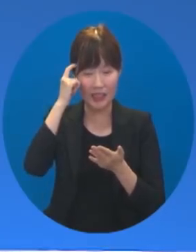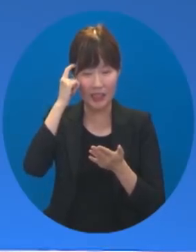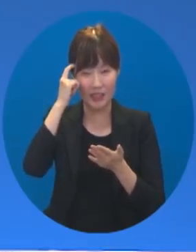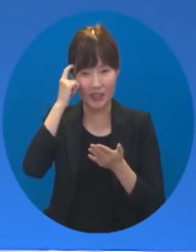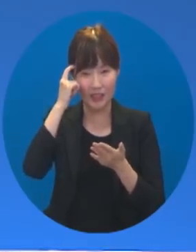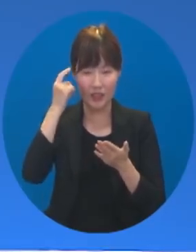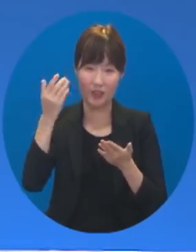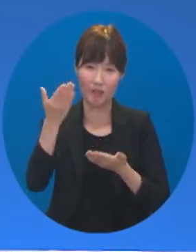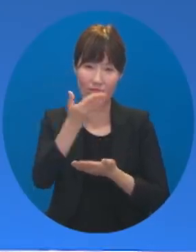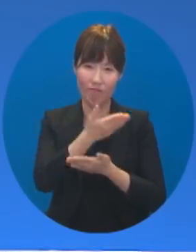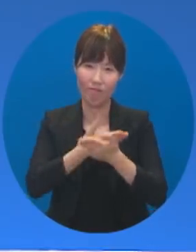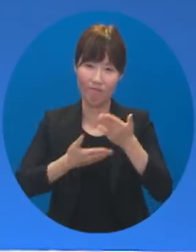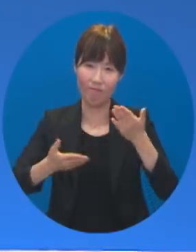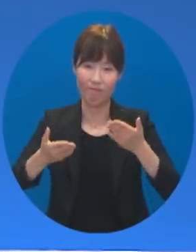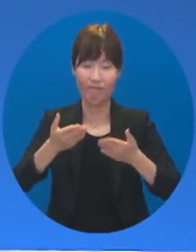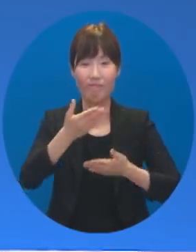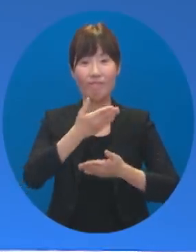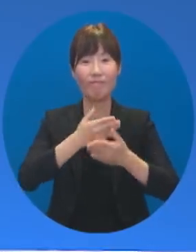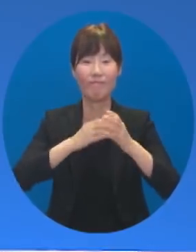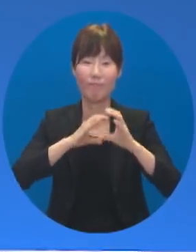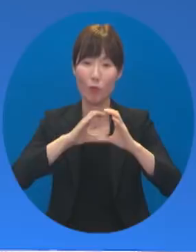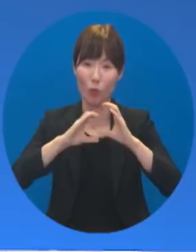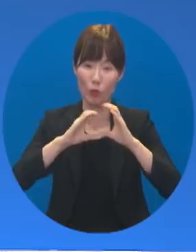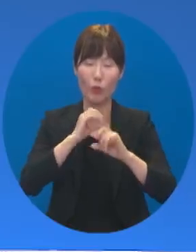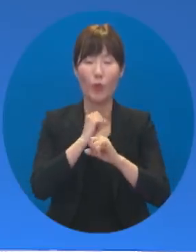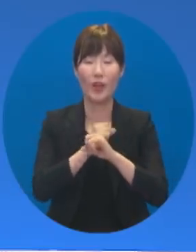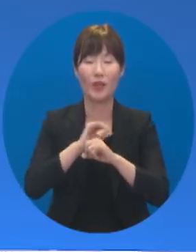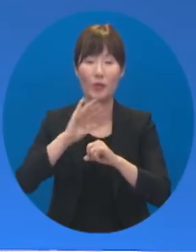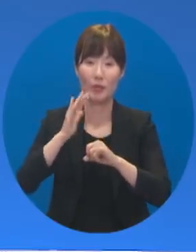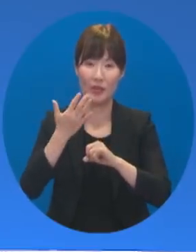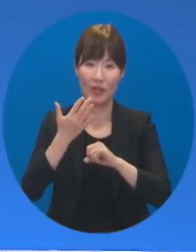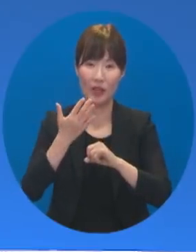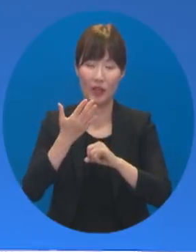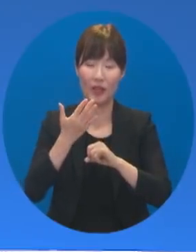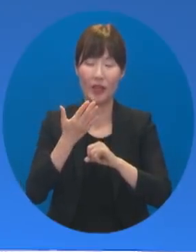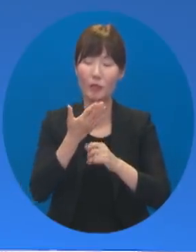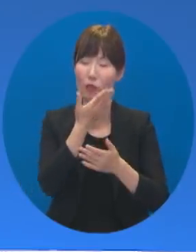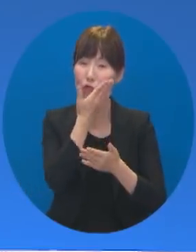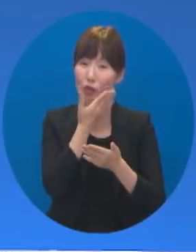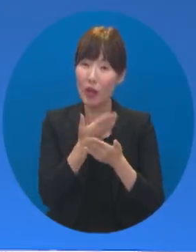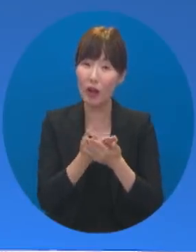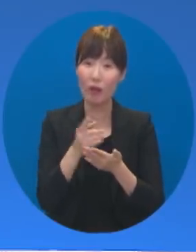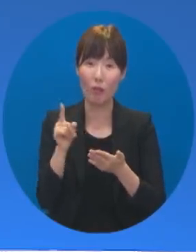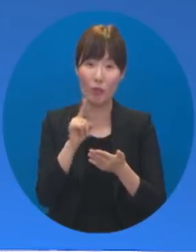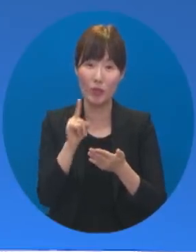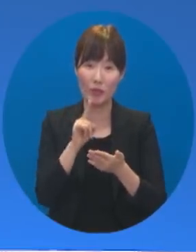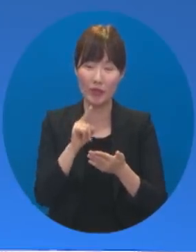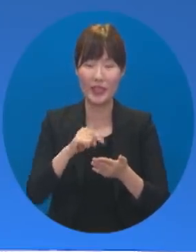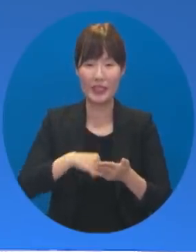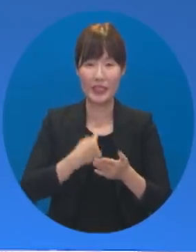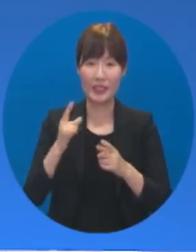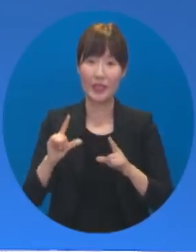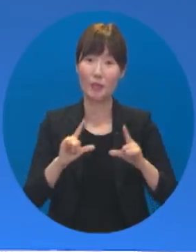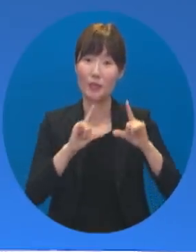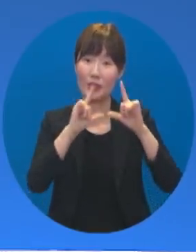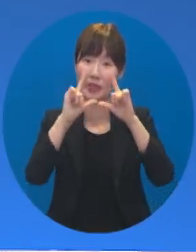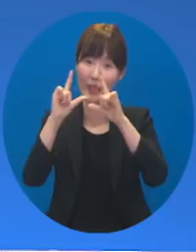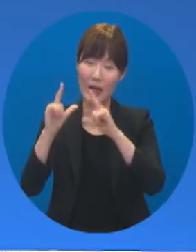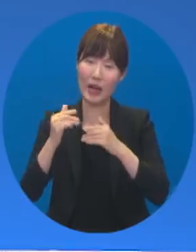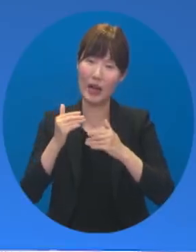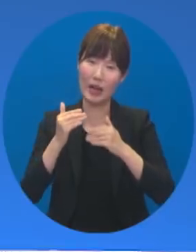시간은 자신의 삶을 살 수 있게, 자신의 시간을 살 수 있게 해줘야 되겠구나. 그것이